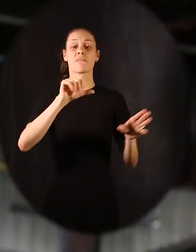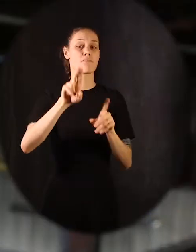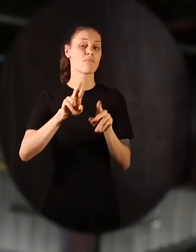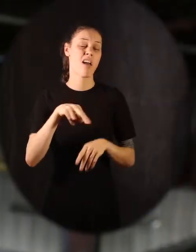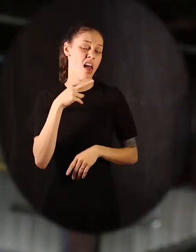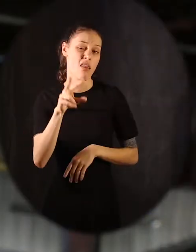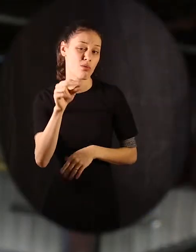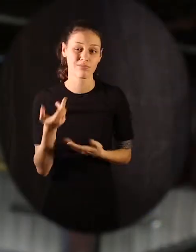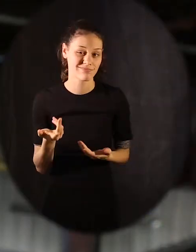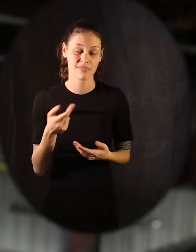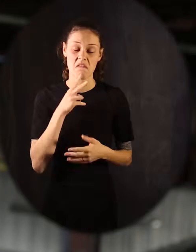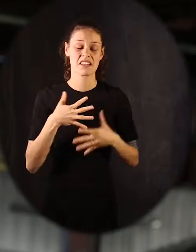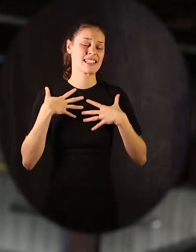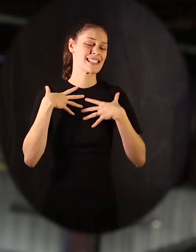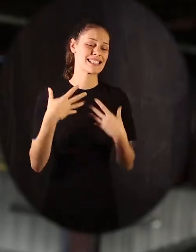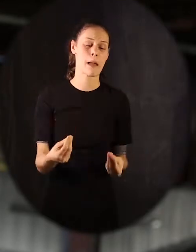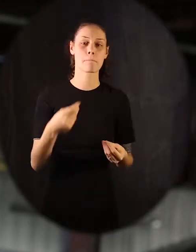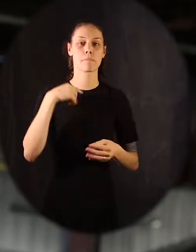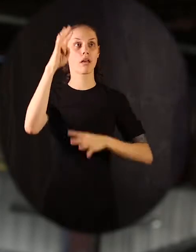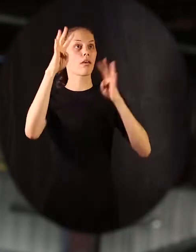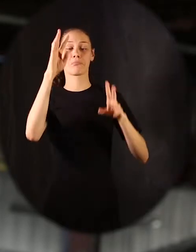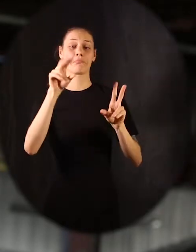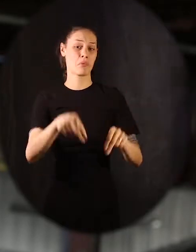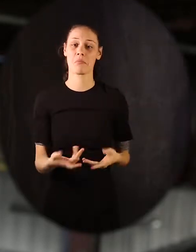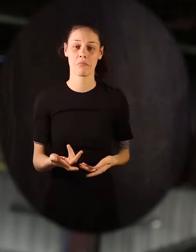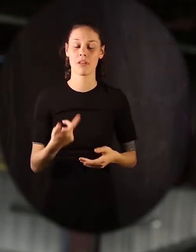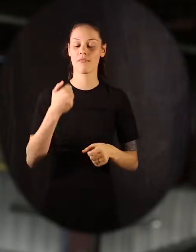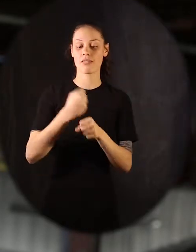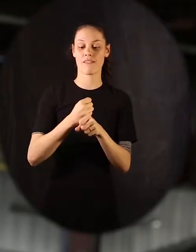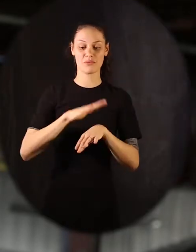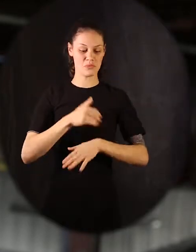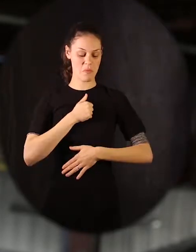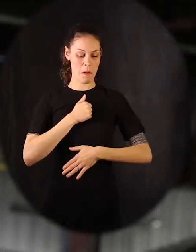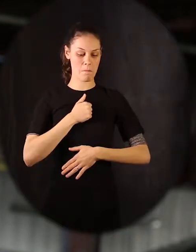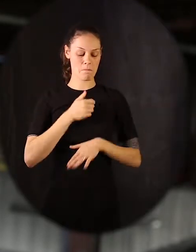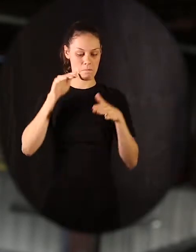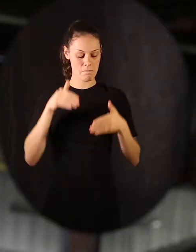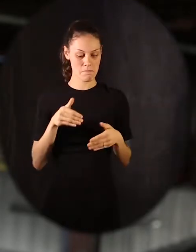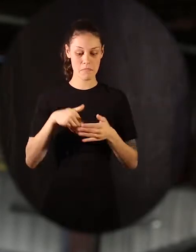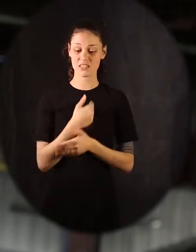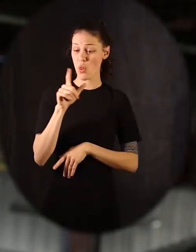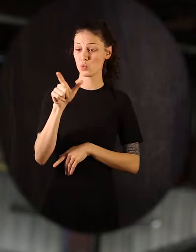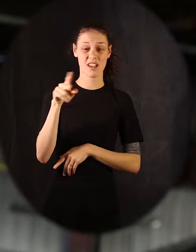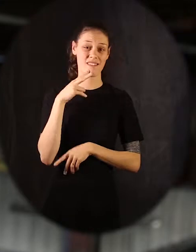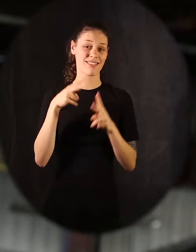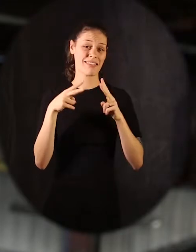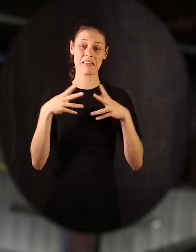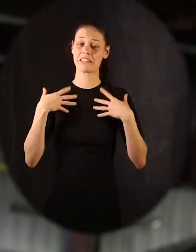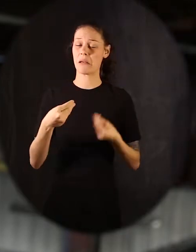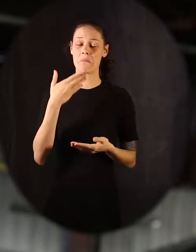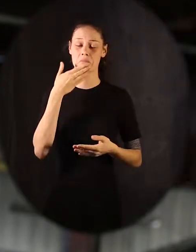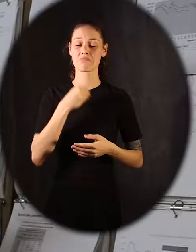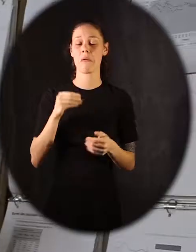en réalité. C'était beaucoup plus simple que ce qu'on pouvait imaginer. On a travaillé sur nous, en fait. Parce qu'avec Lucien, c'est très, très simple. Ça s'est